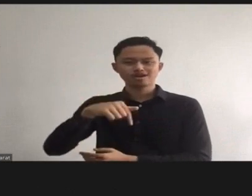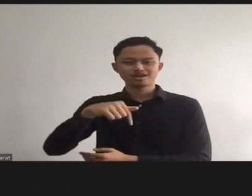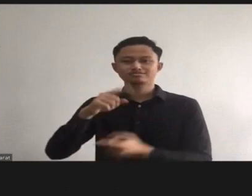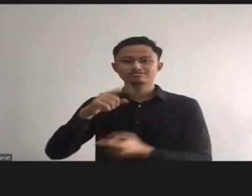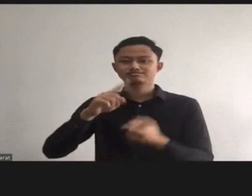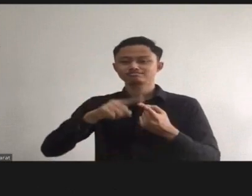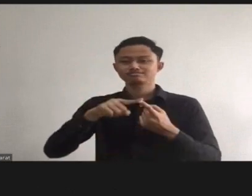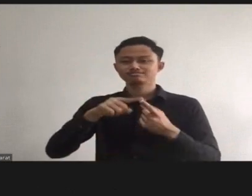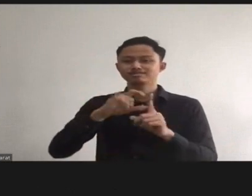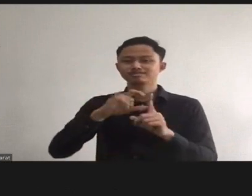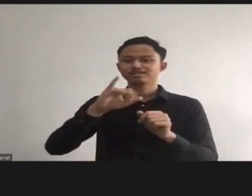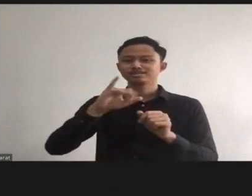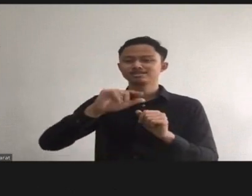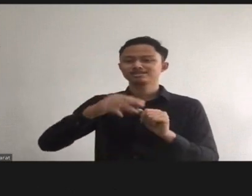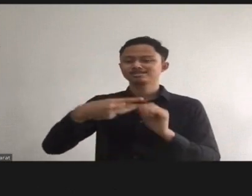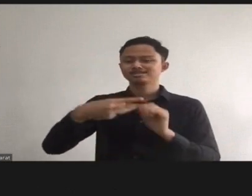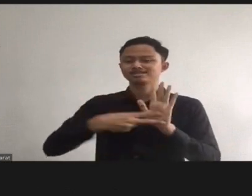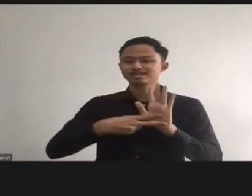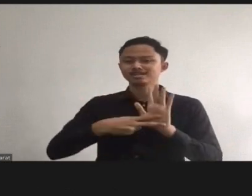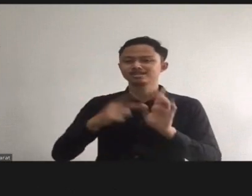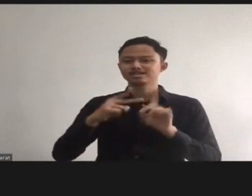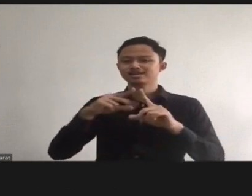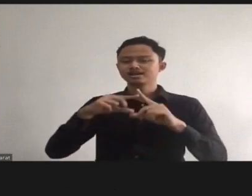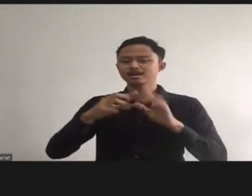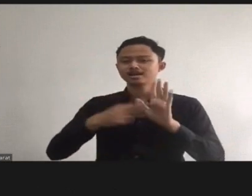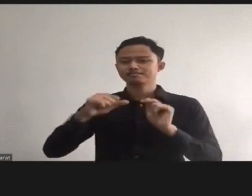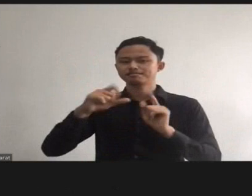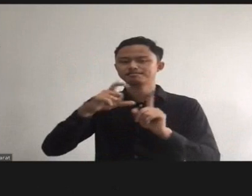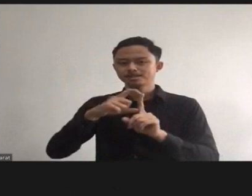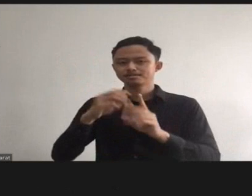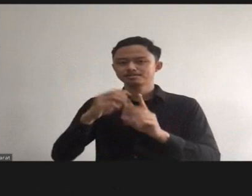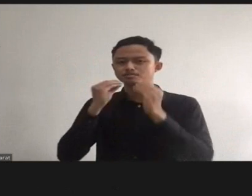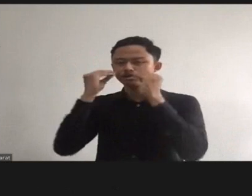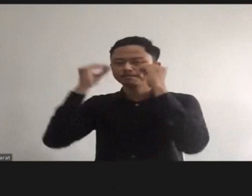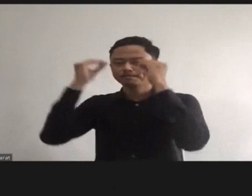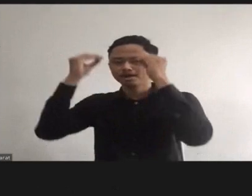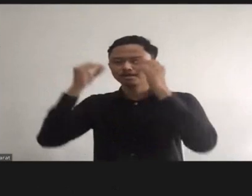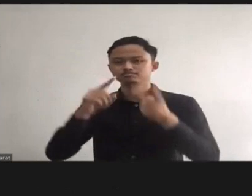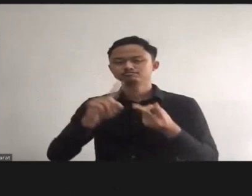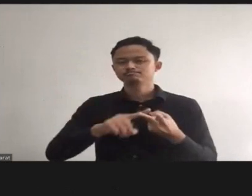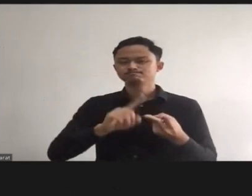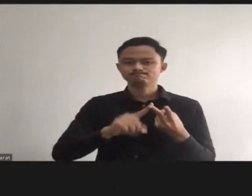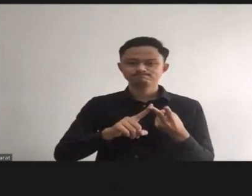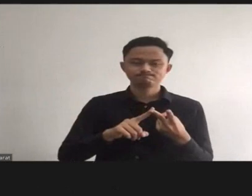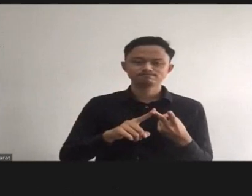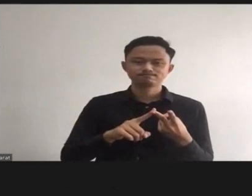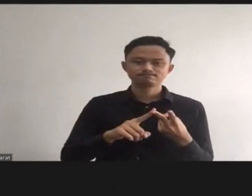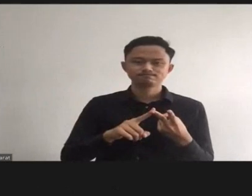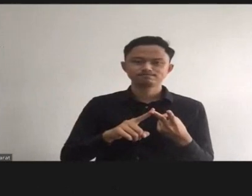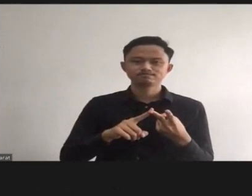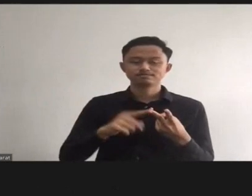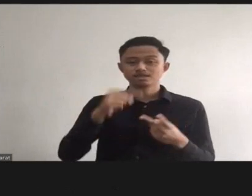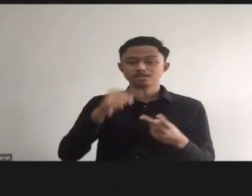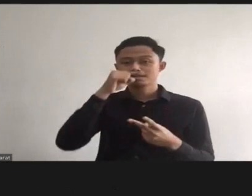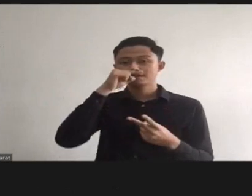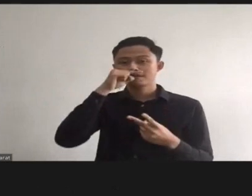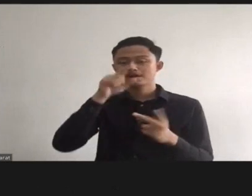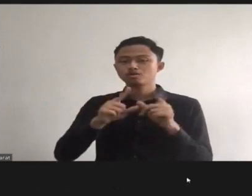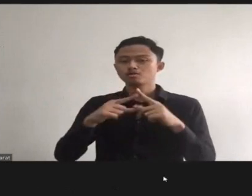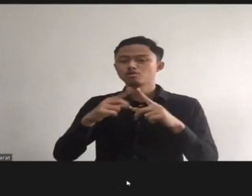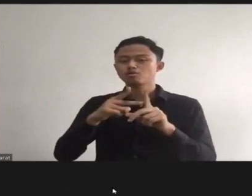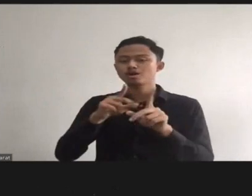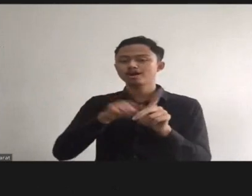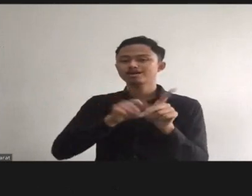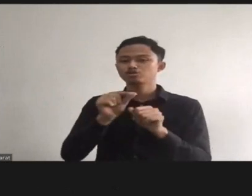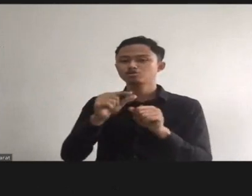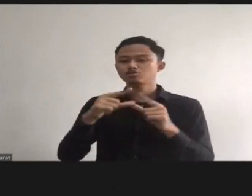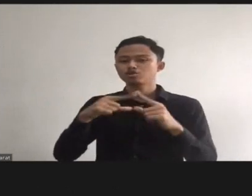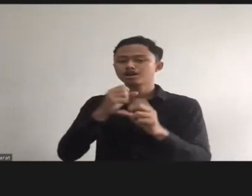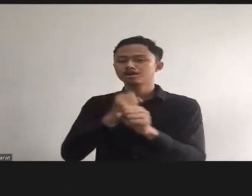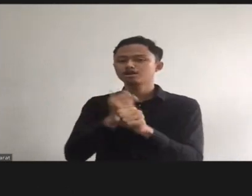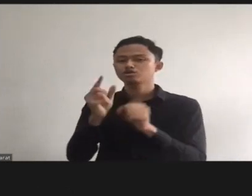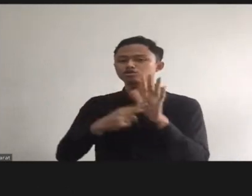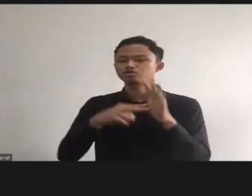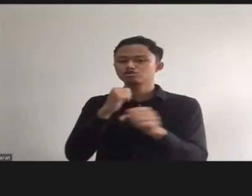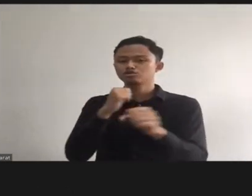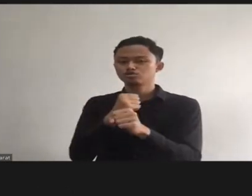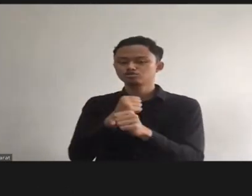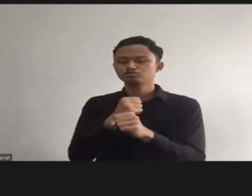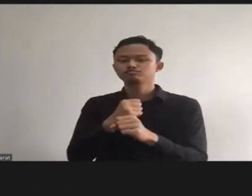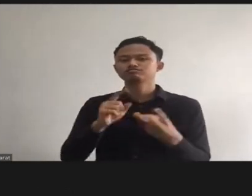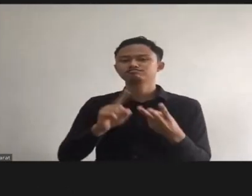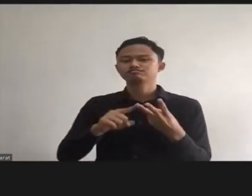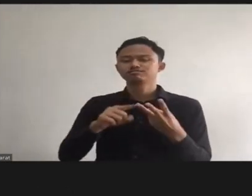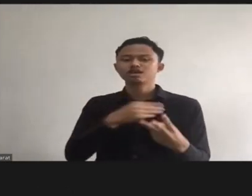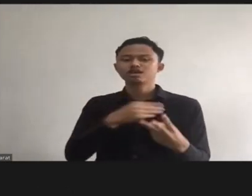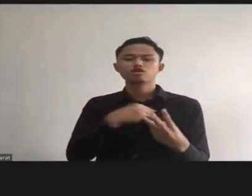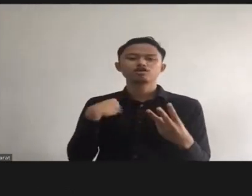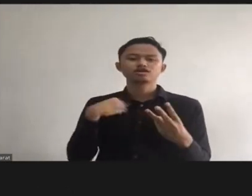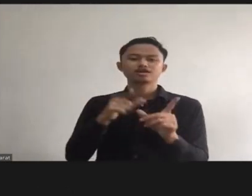Hamid Muhammad, MSc PhD, kemudian Bapak Wahyu Agung Kuncoro, kemudian Dr. Yogi Prawira,